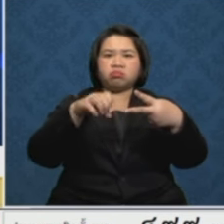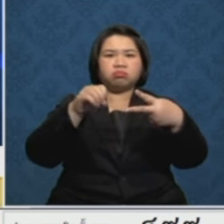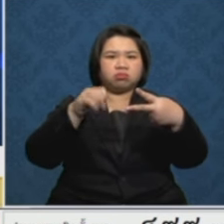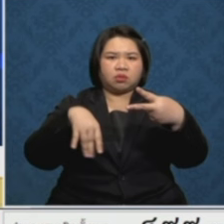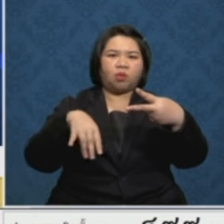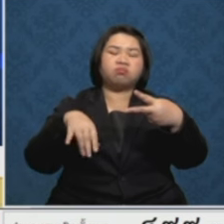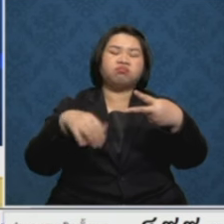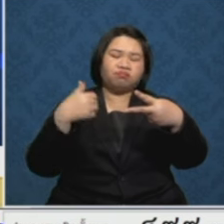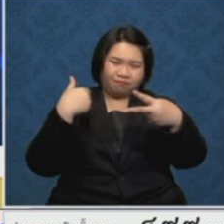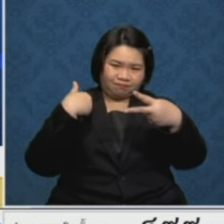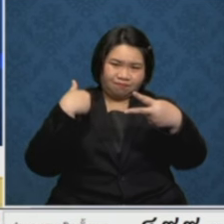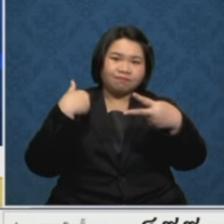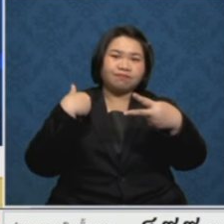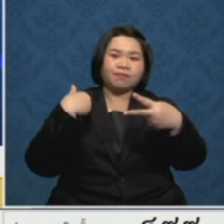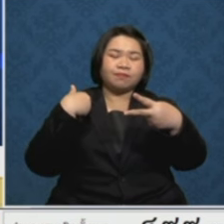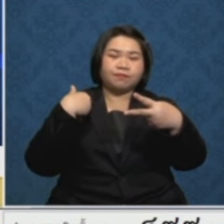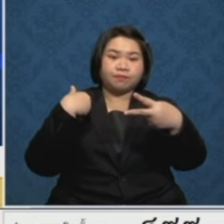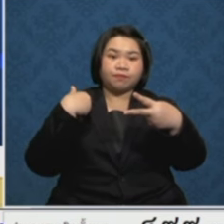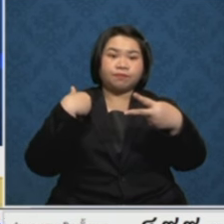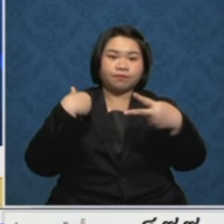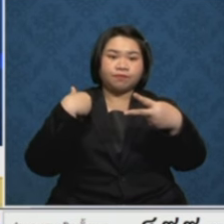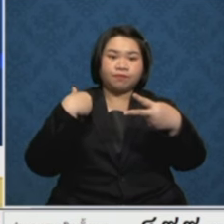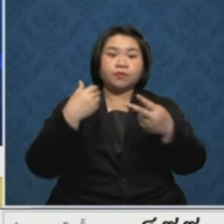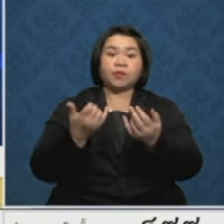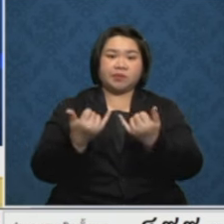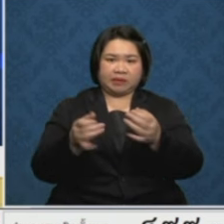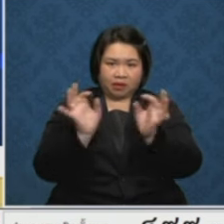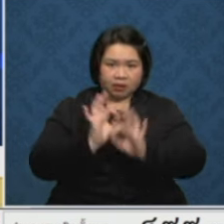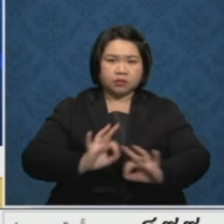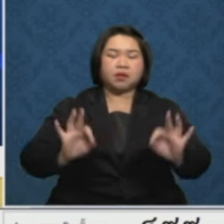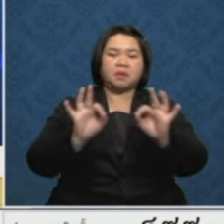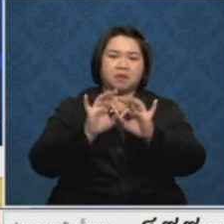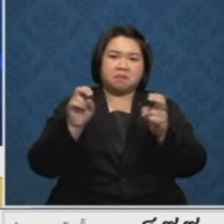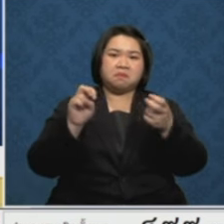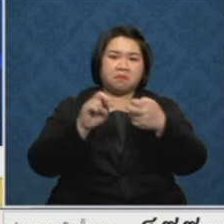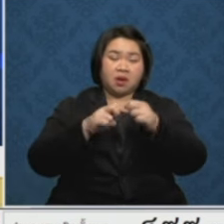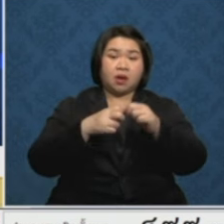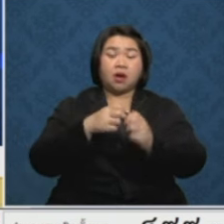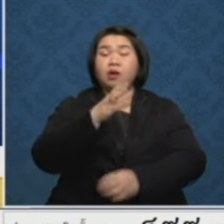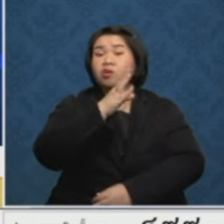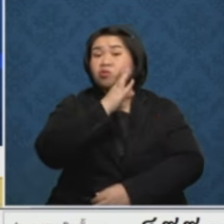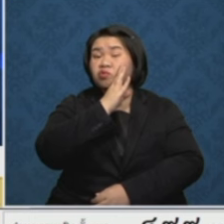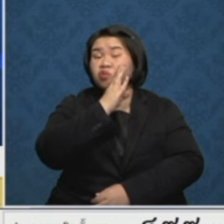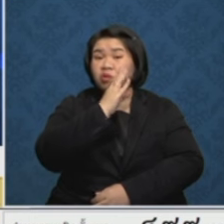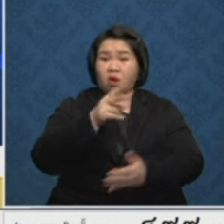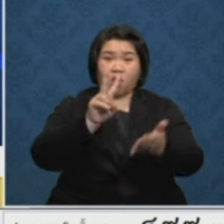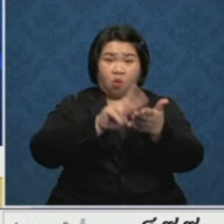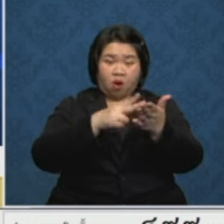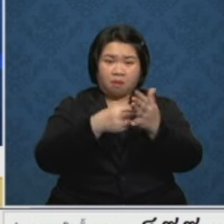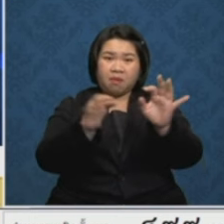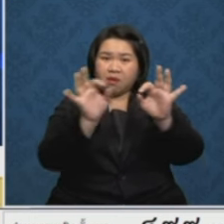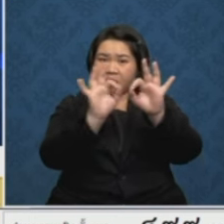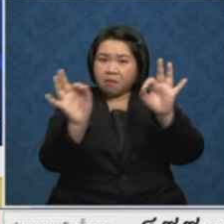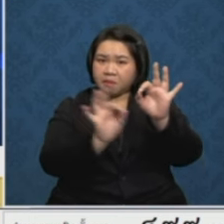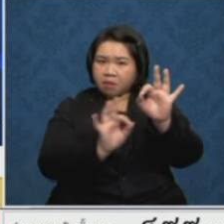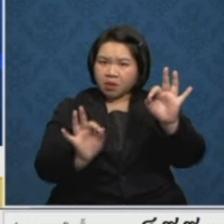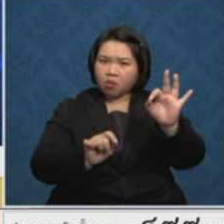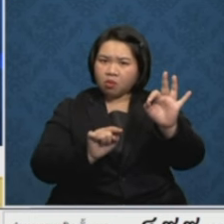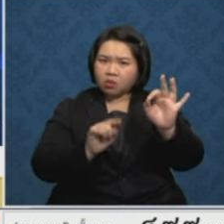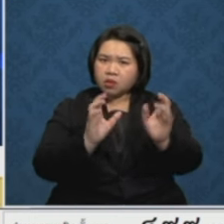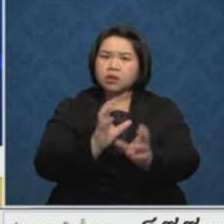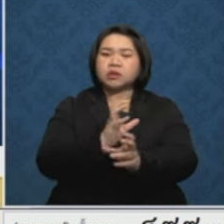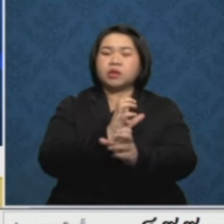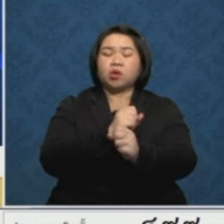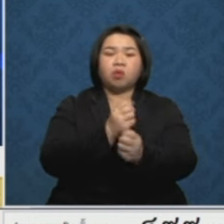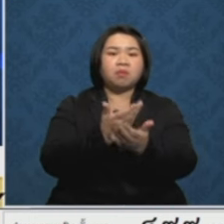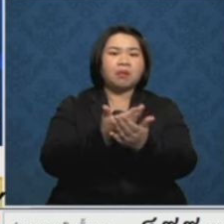บประมาณด้วยอันนี้มันเป็นปัญหานะคะถ้าเราจะตีความกันจริงๆว่าตกลงอะไรคือร